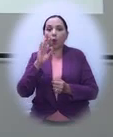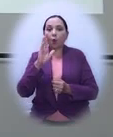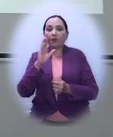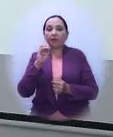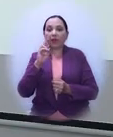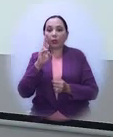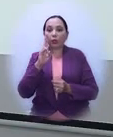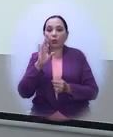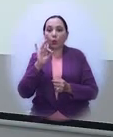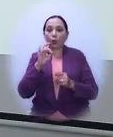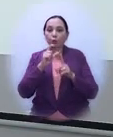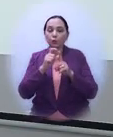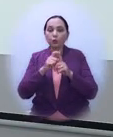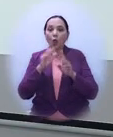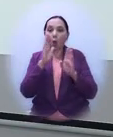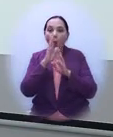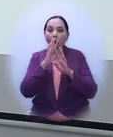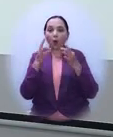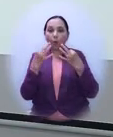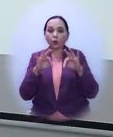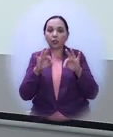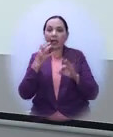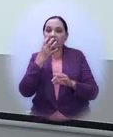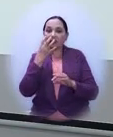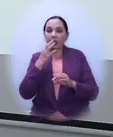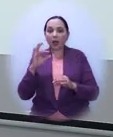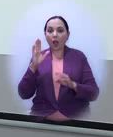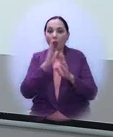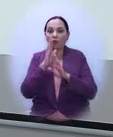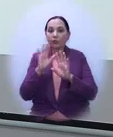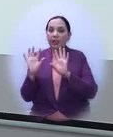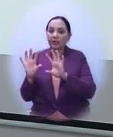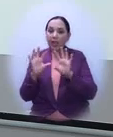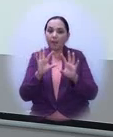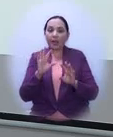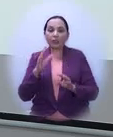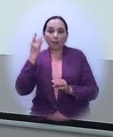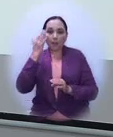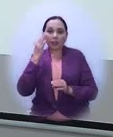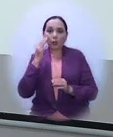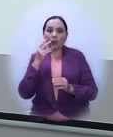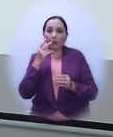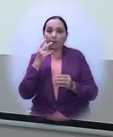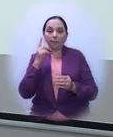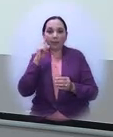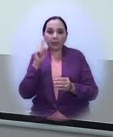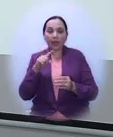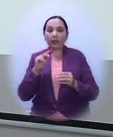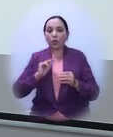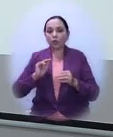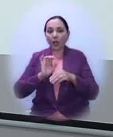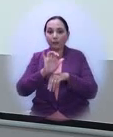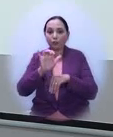so'zi havo bo'shlig'ini issiqlik havosi bilan ta'minlash degan ma'nosini bildiradi. Ishlab